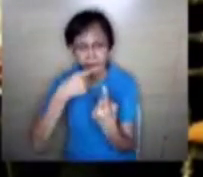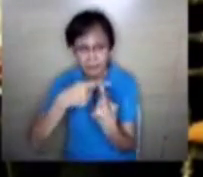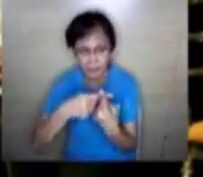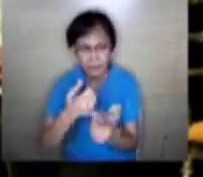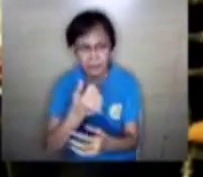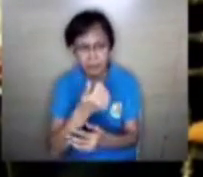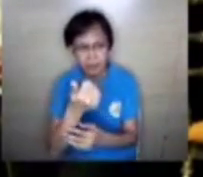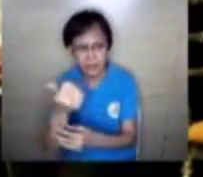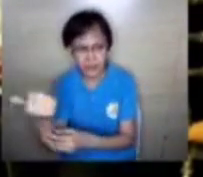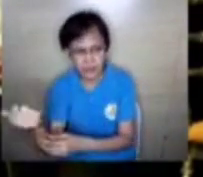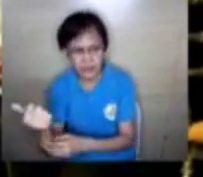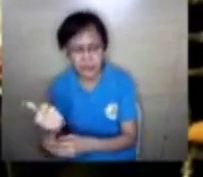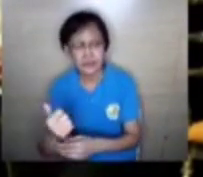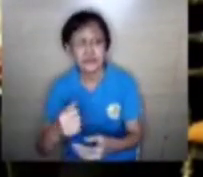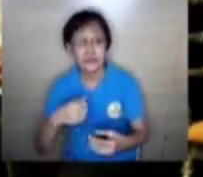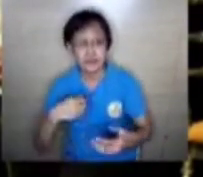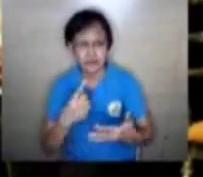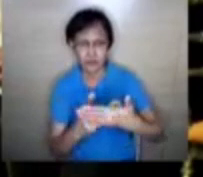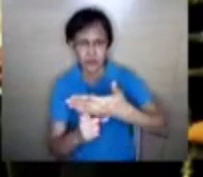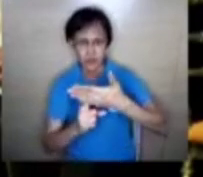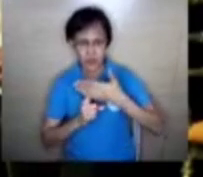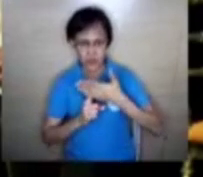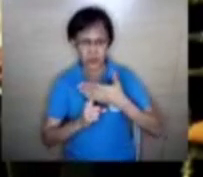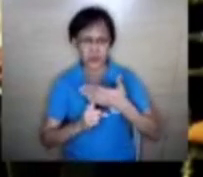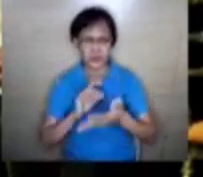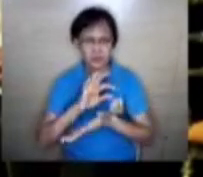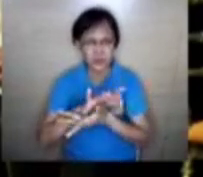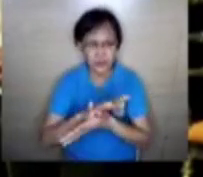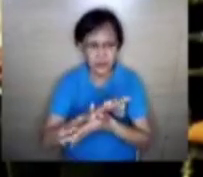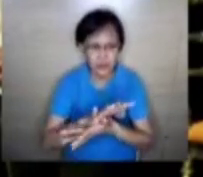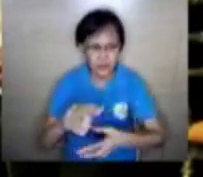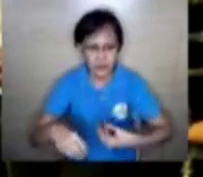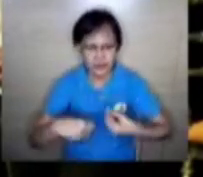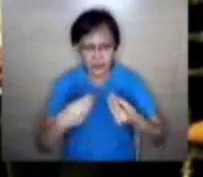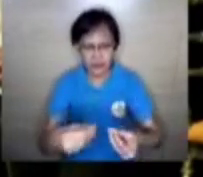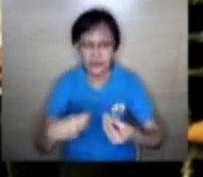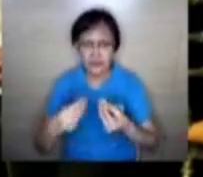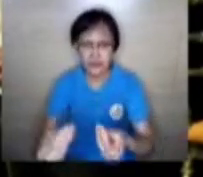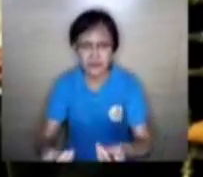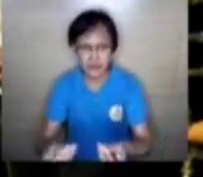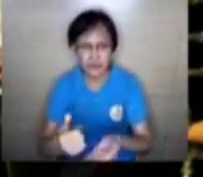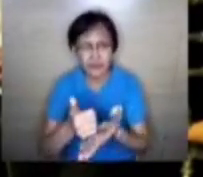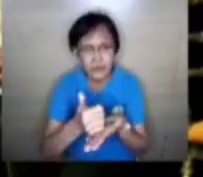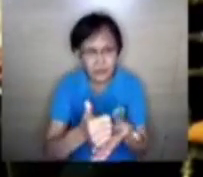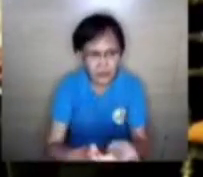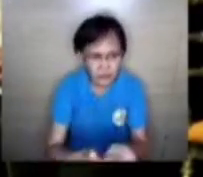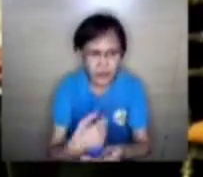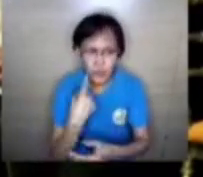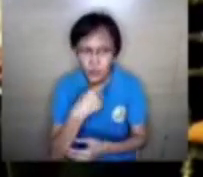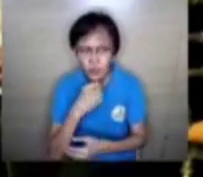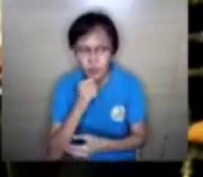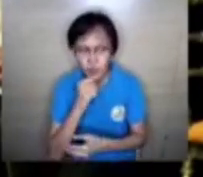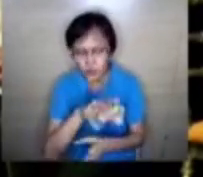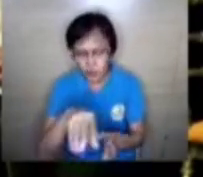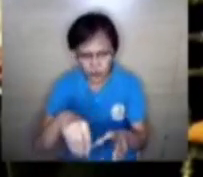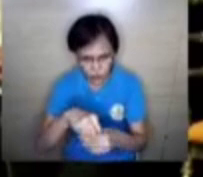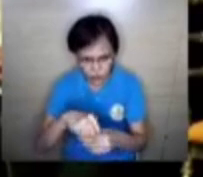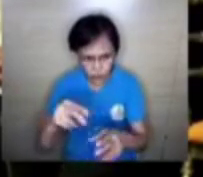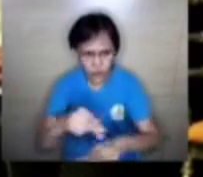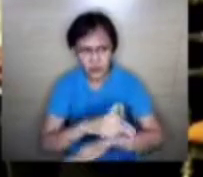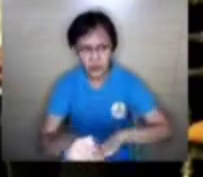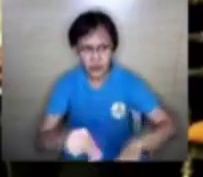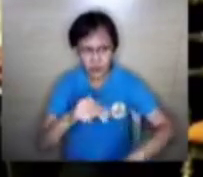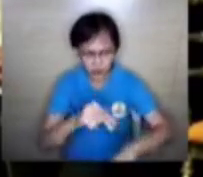unang enhanced community quarantine, nagbigay ang LGU ng Pasig Supplemental SAP para sa mga hindi nakasama sa national o